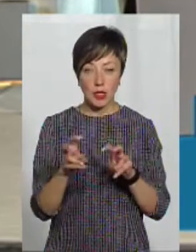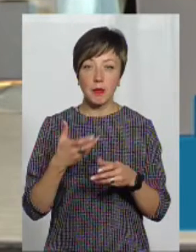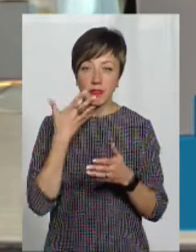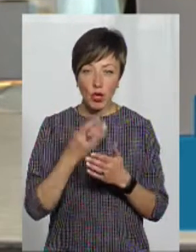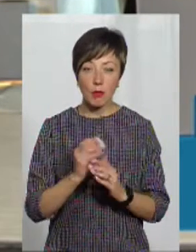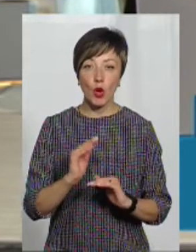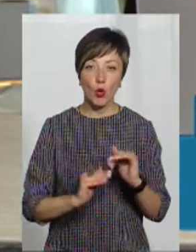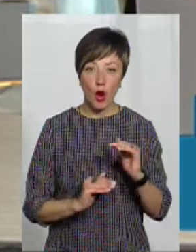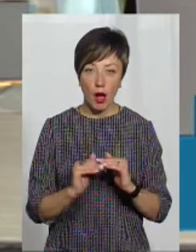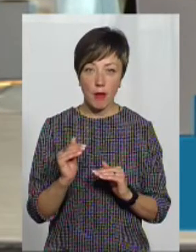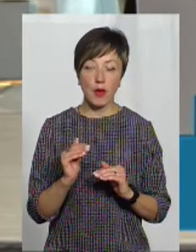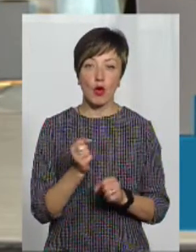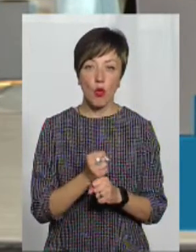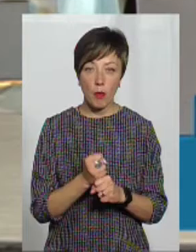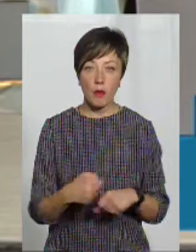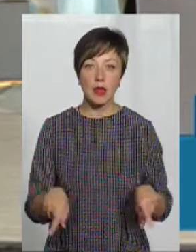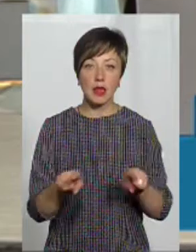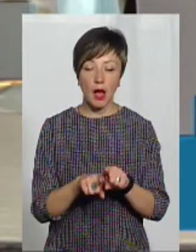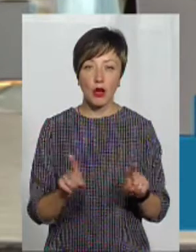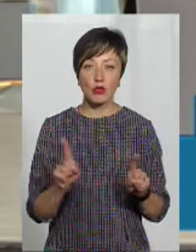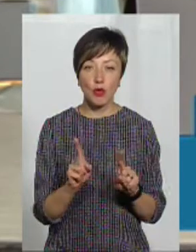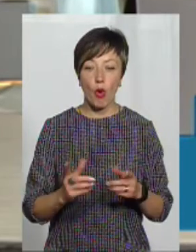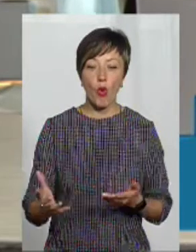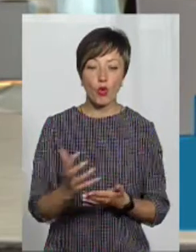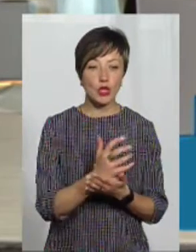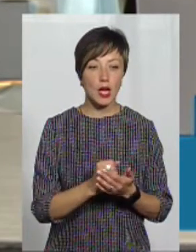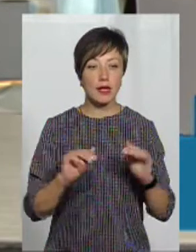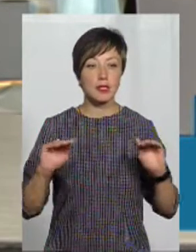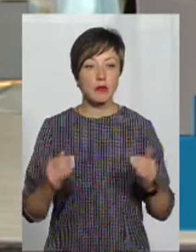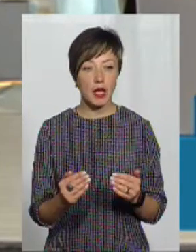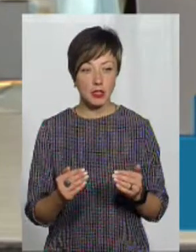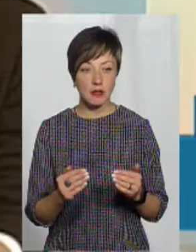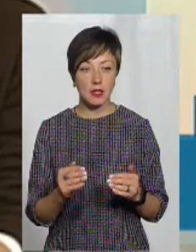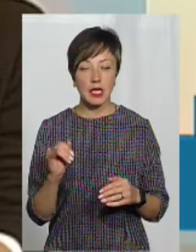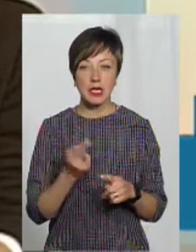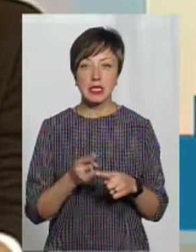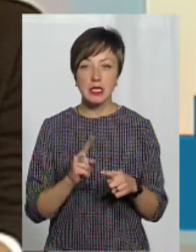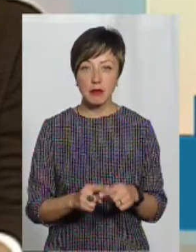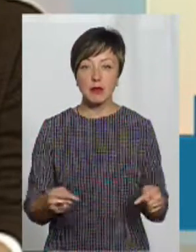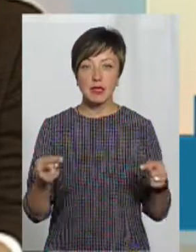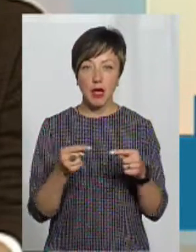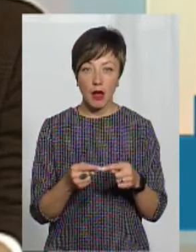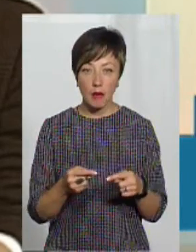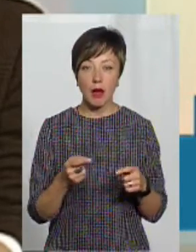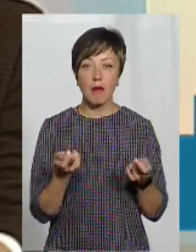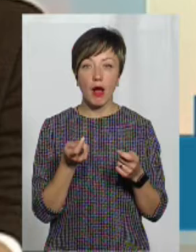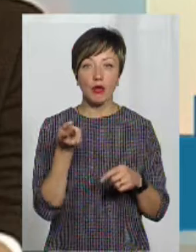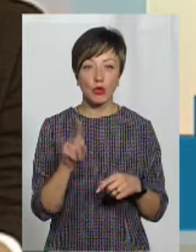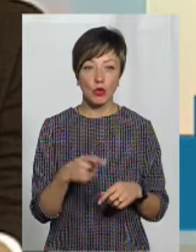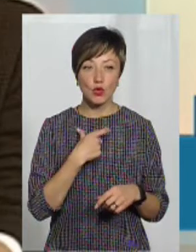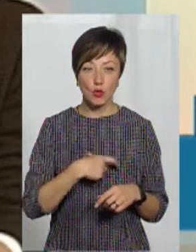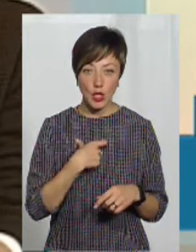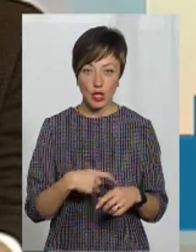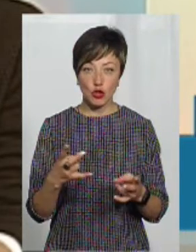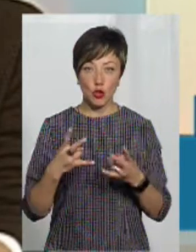ми своїми руками ж робимо так, щоб урожай в нас меншав. І цим самим мало того, що ми